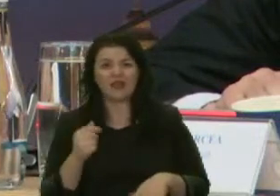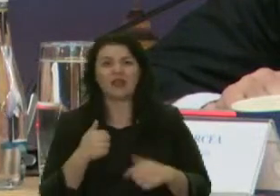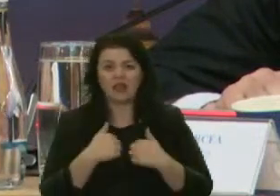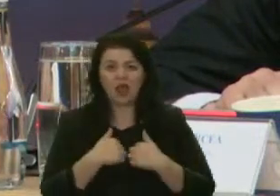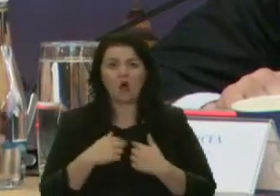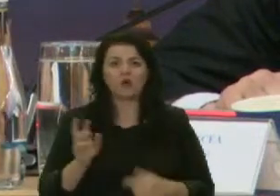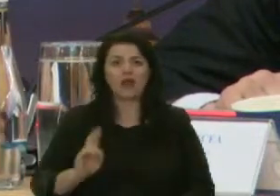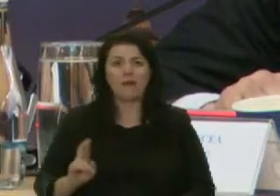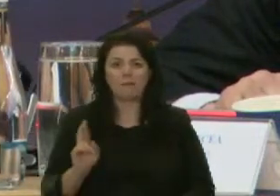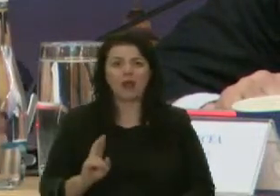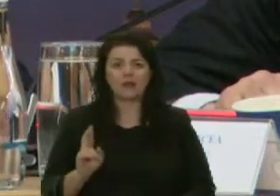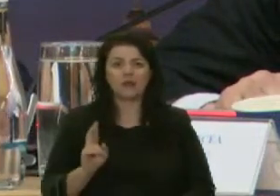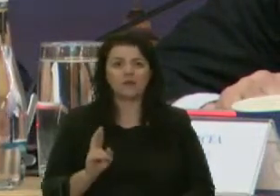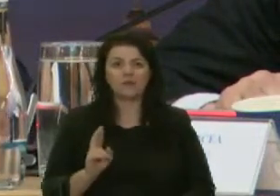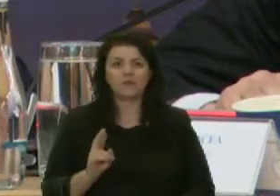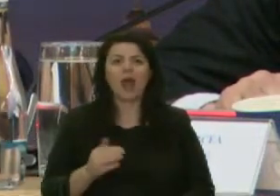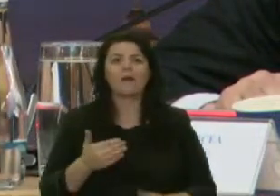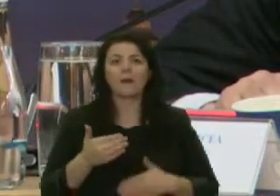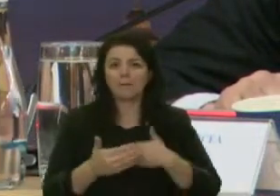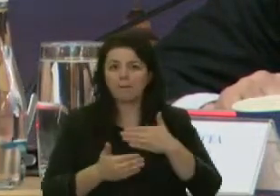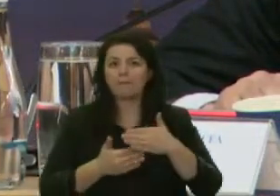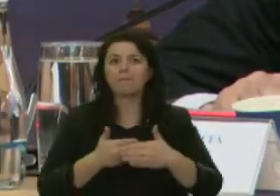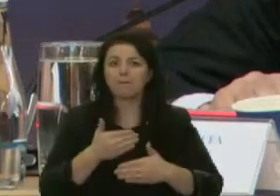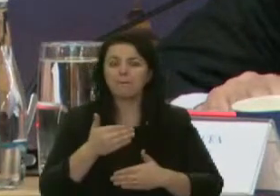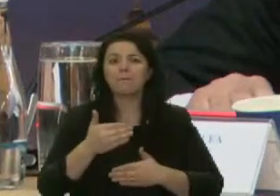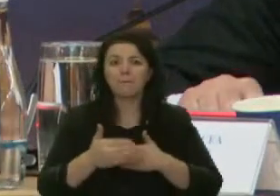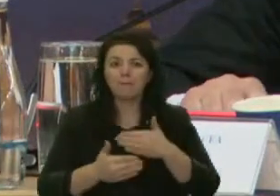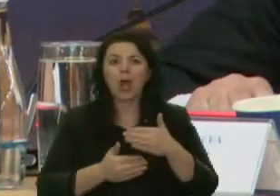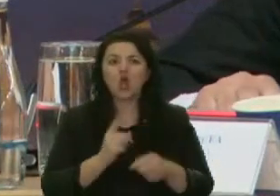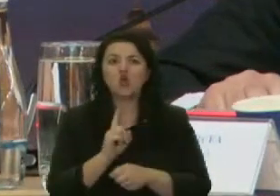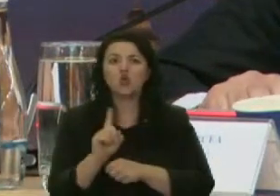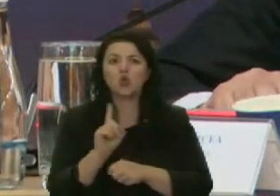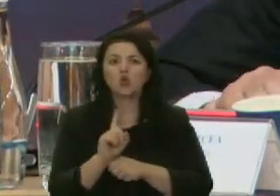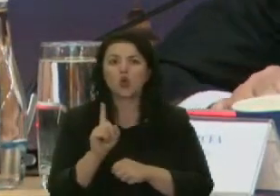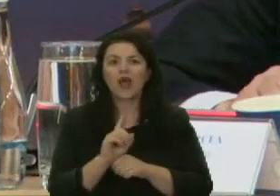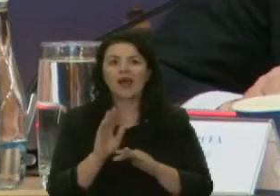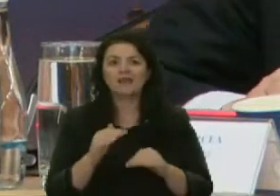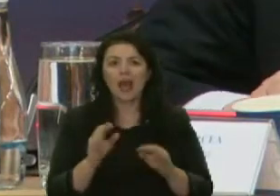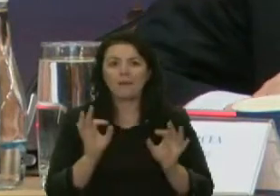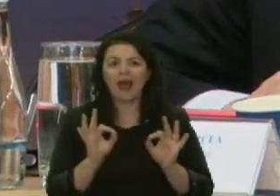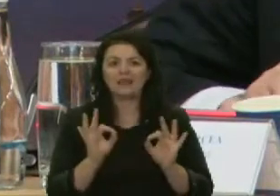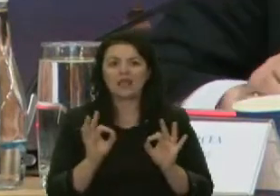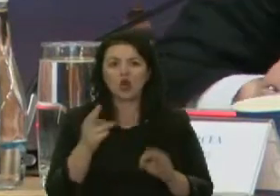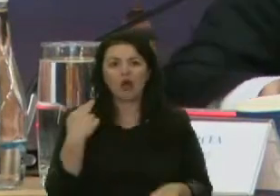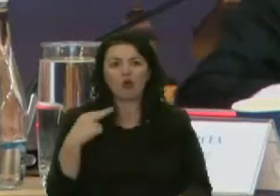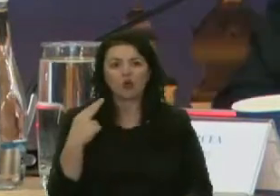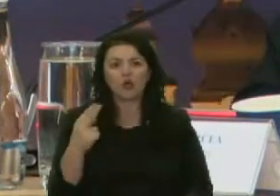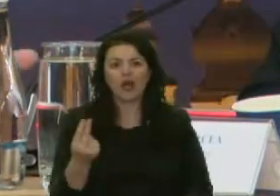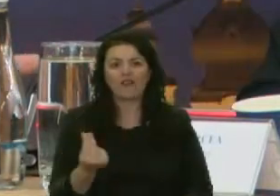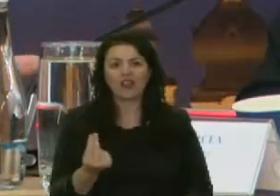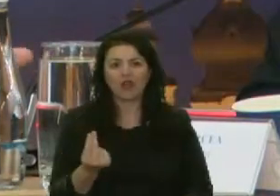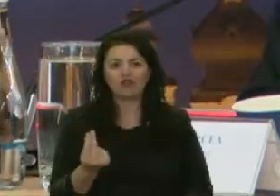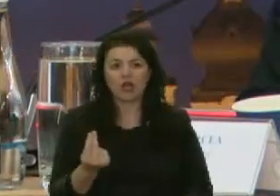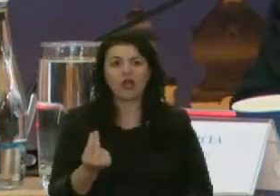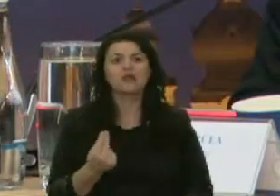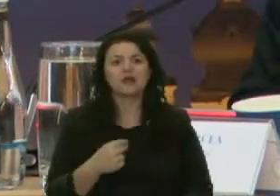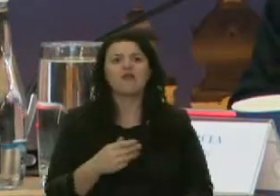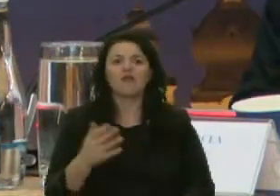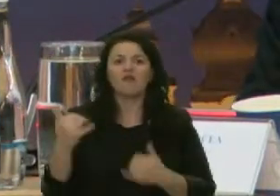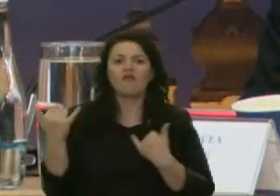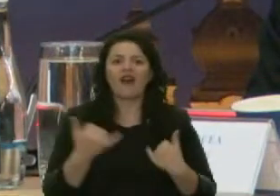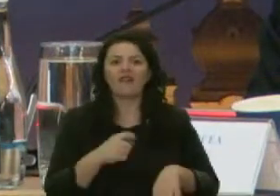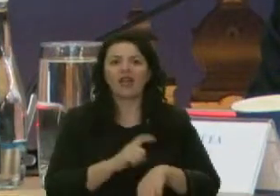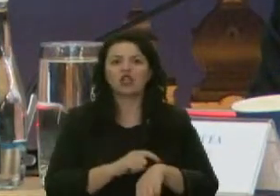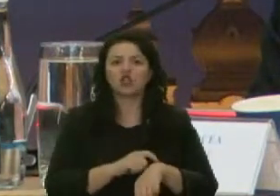ă întotdeauna ames pas cu pas etapă cu etapă lucruri care să aibă asigurată continuitatea financiară Și sunt convins că va veni și